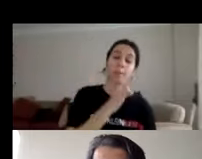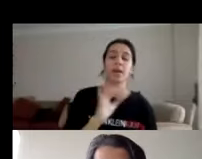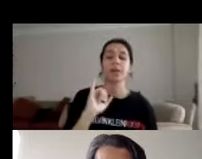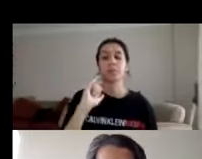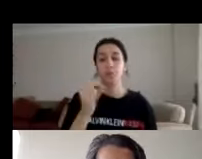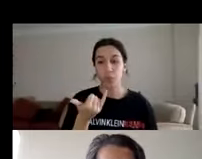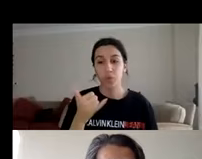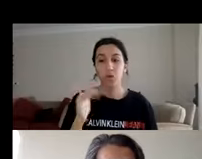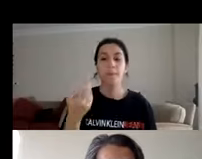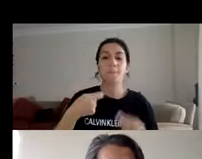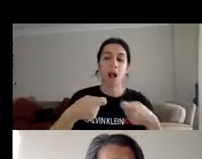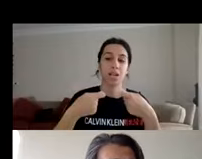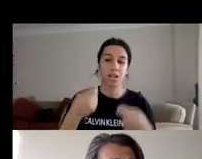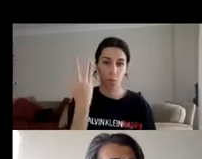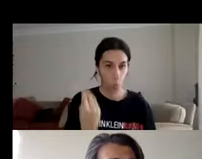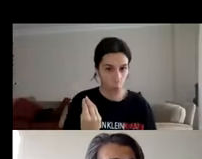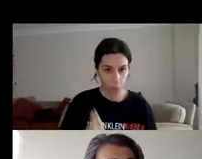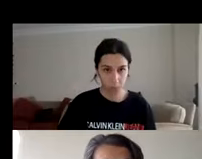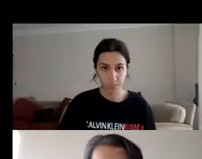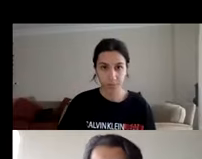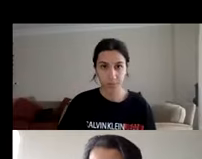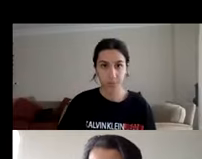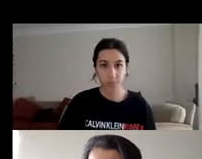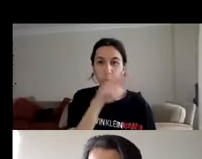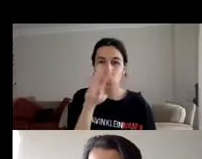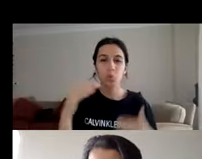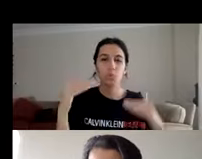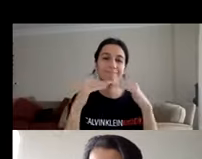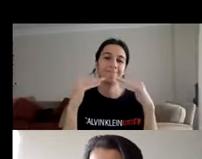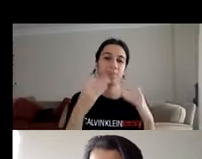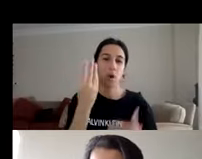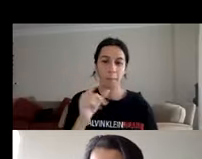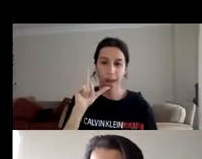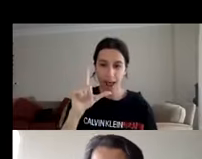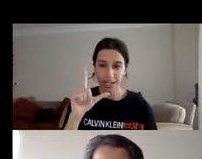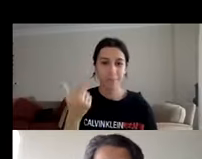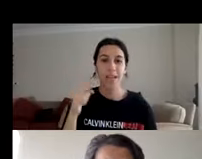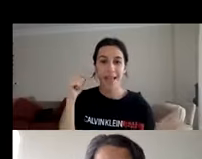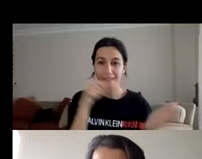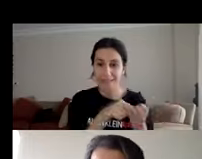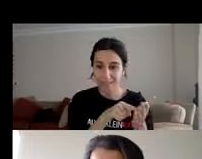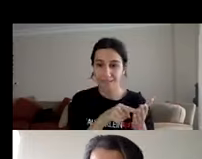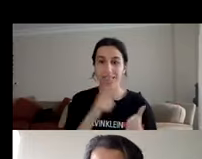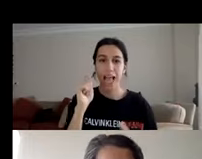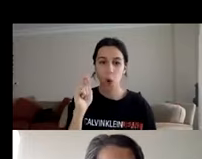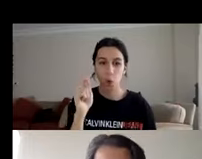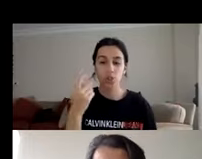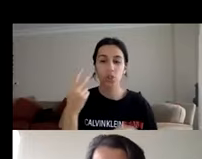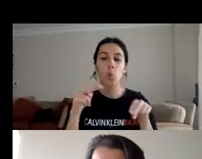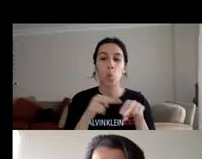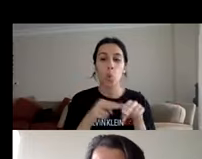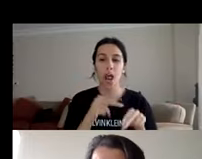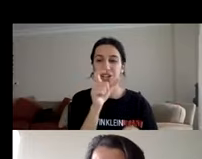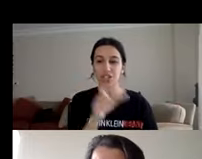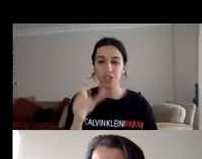de çok maliyetli oluyor. Bu üçünü dengeli olarak yürütmek gerek. Yani bu hedef, teknoloji ve